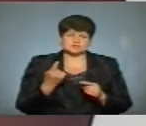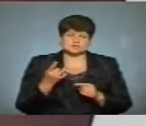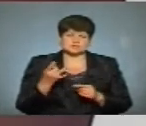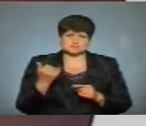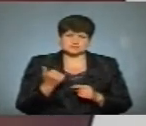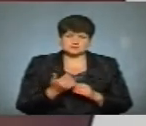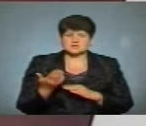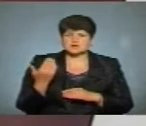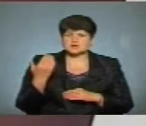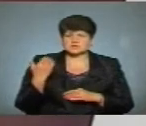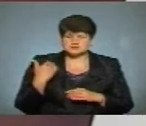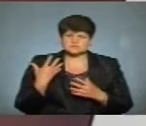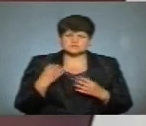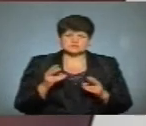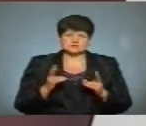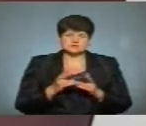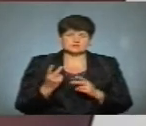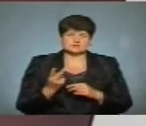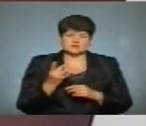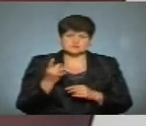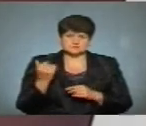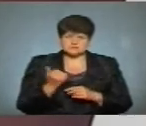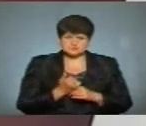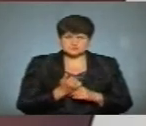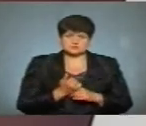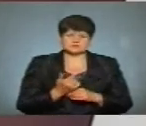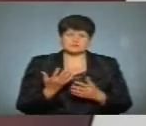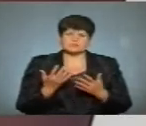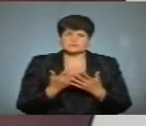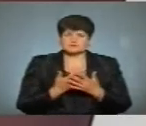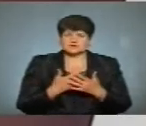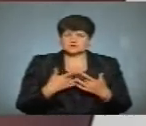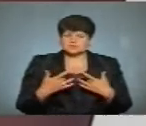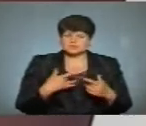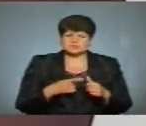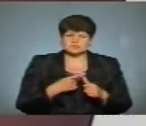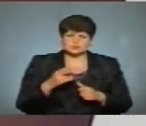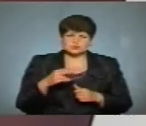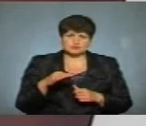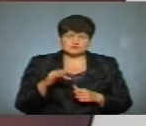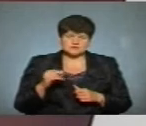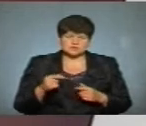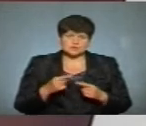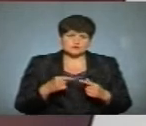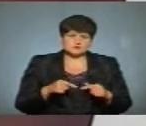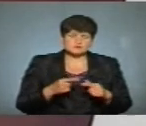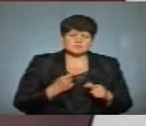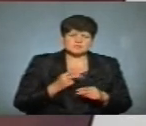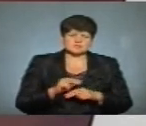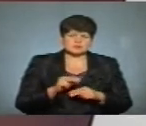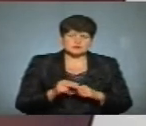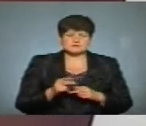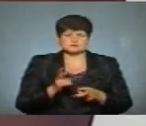тиждень. Раніше, за її словами, зустрічалися двічі на тиждень у кінопалаці імені Довженка. Організовували для учасників майстер-класи з